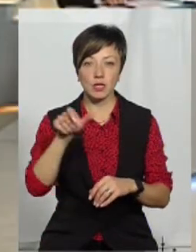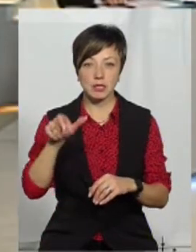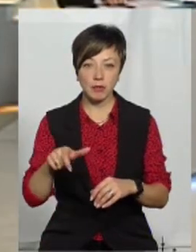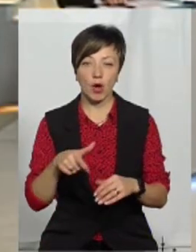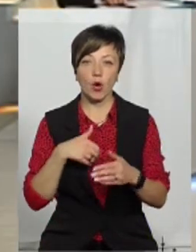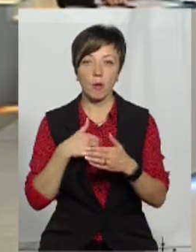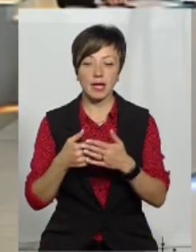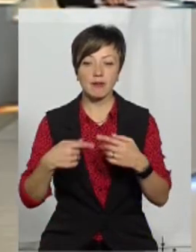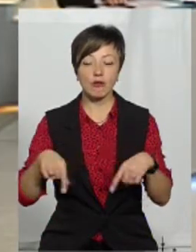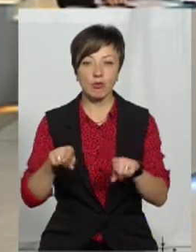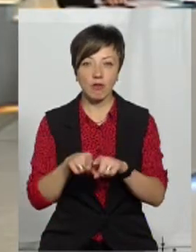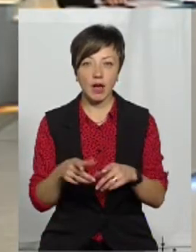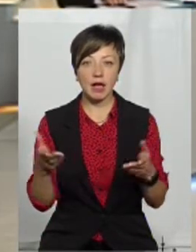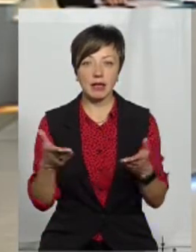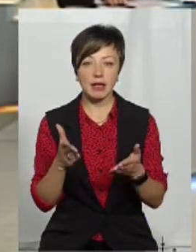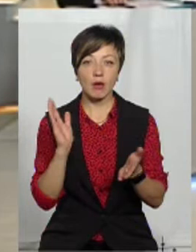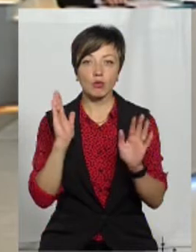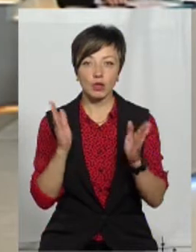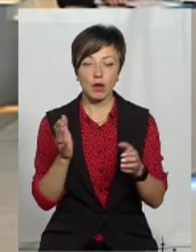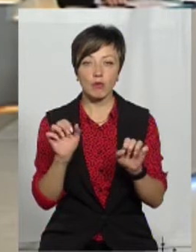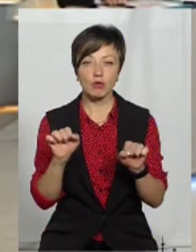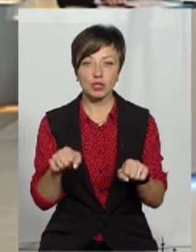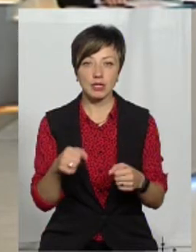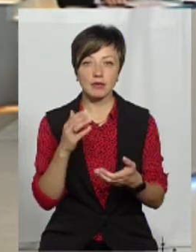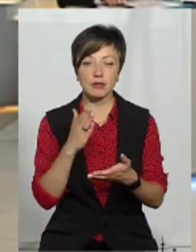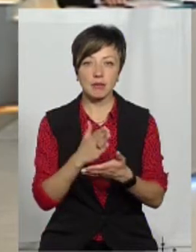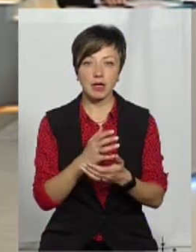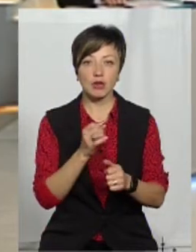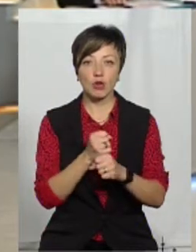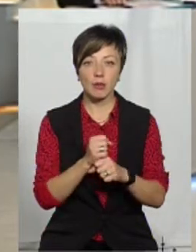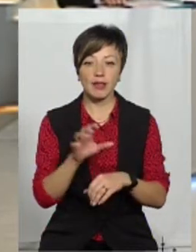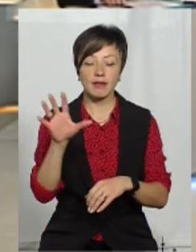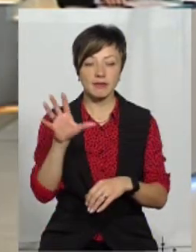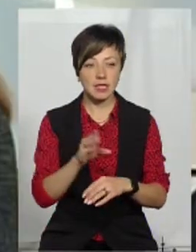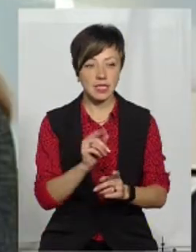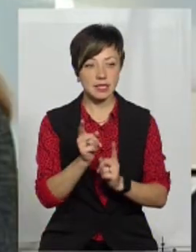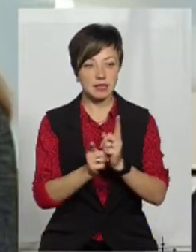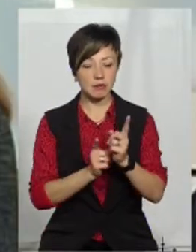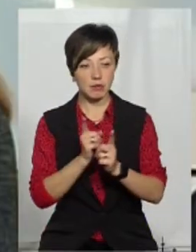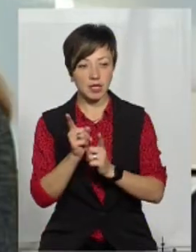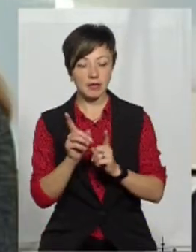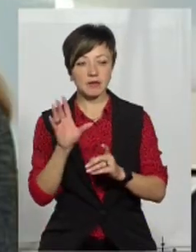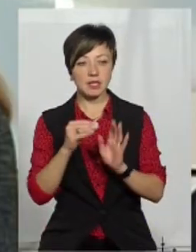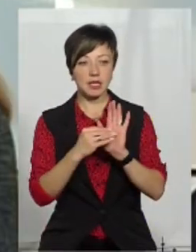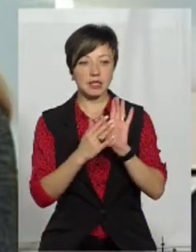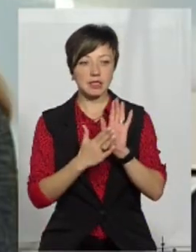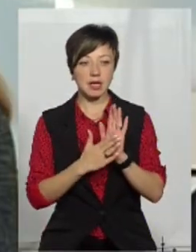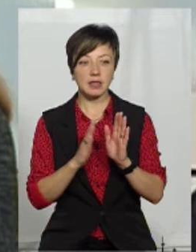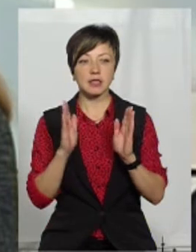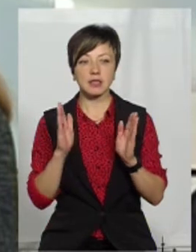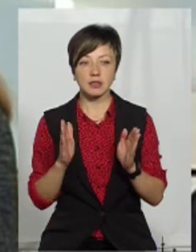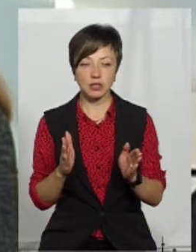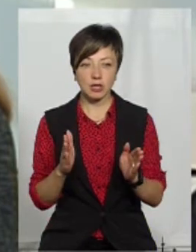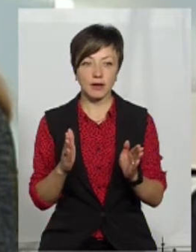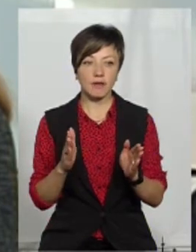формувань, в якому буде можливість мати і робити всі зміни і всі реєстрації лише в виключеному